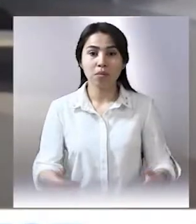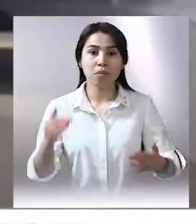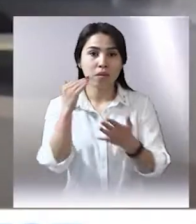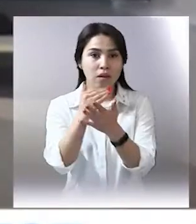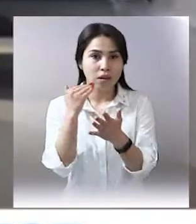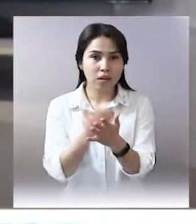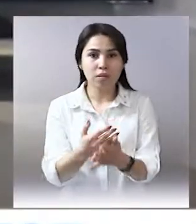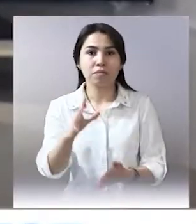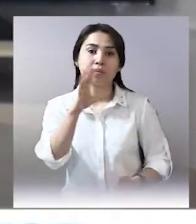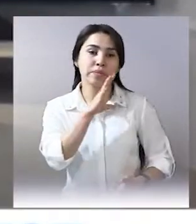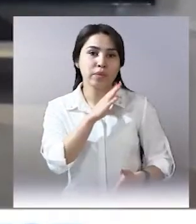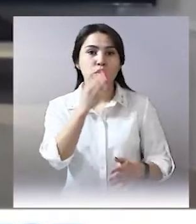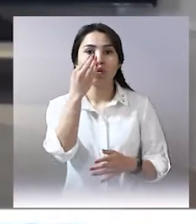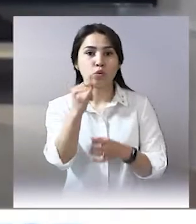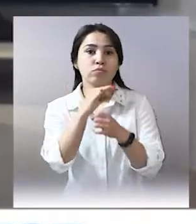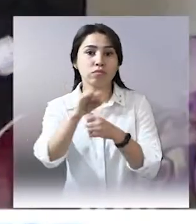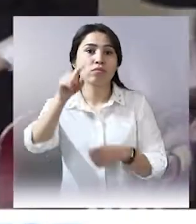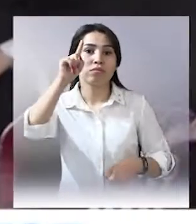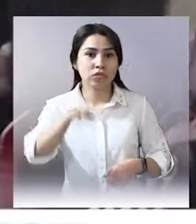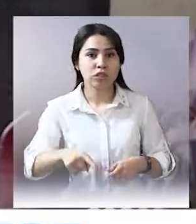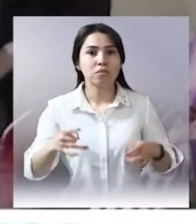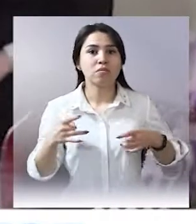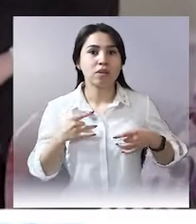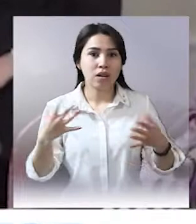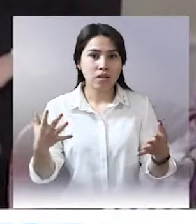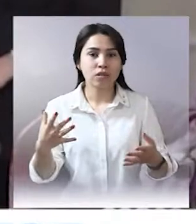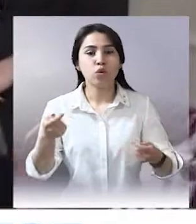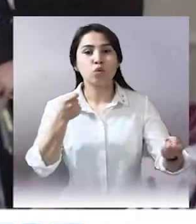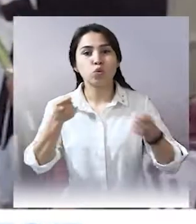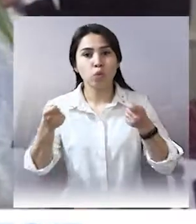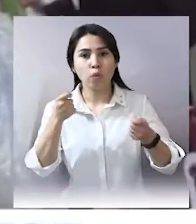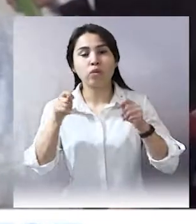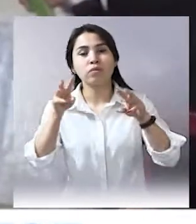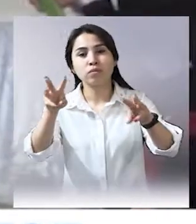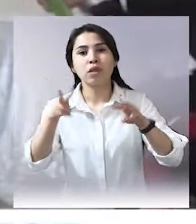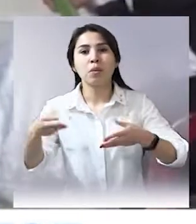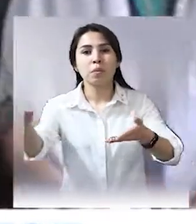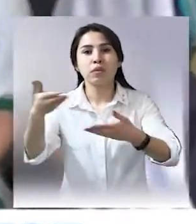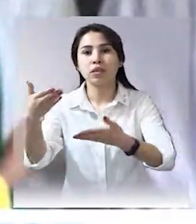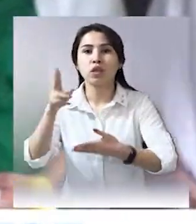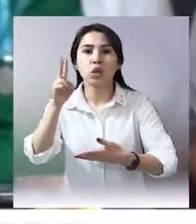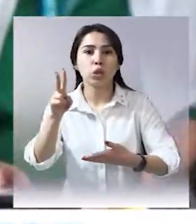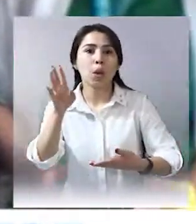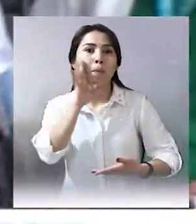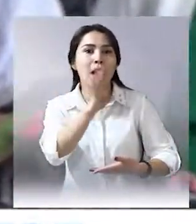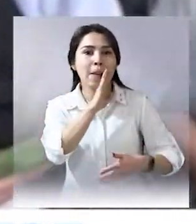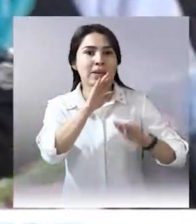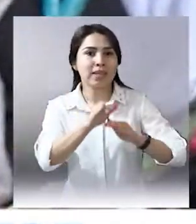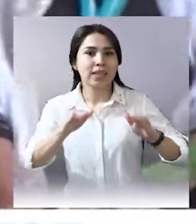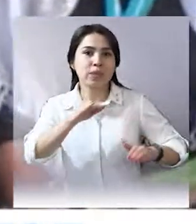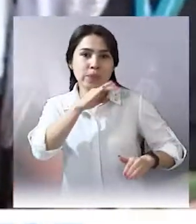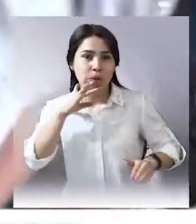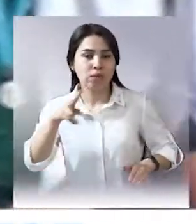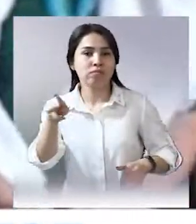Концертная программа состоялась и в Шуйском районе. На торжественное мероприятие руководство района пригласили многодетных матерей. Они были